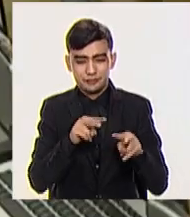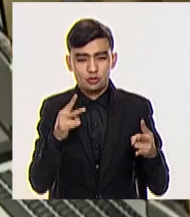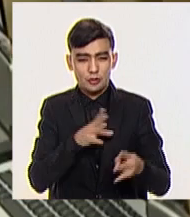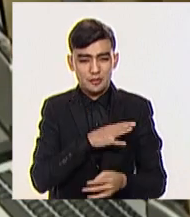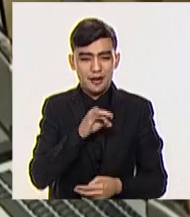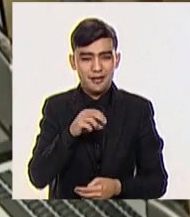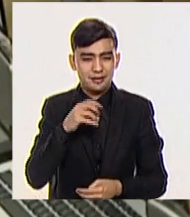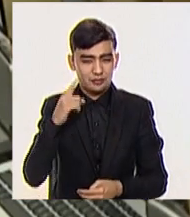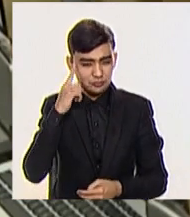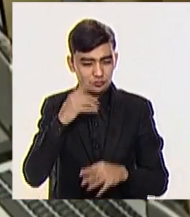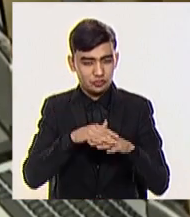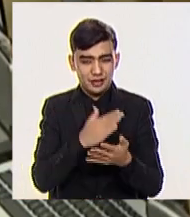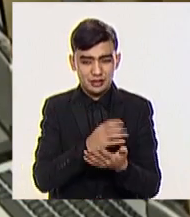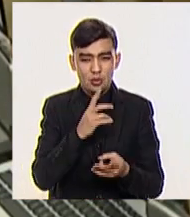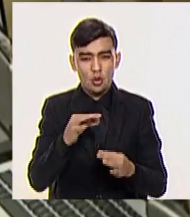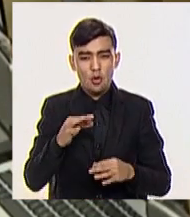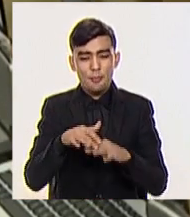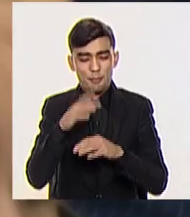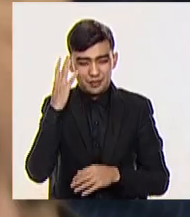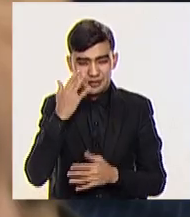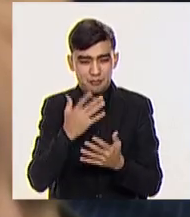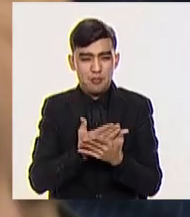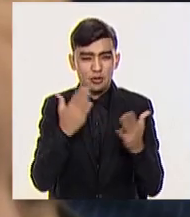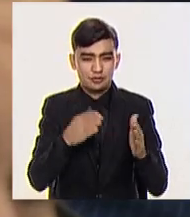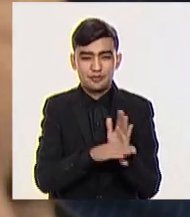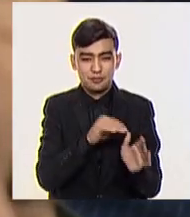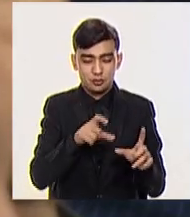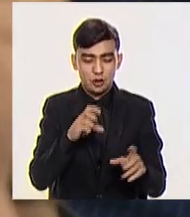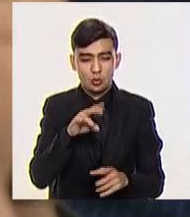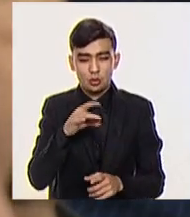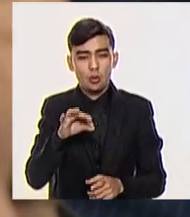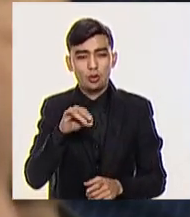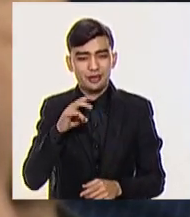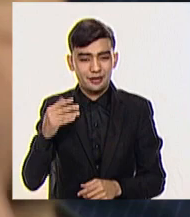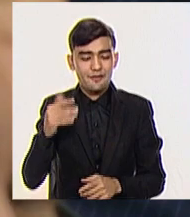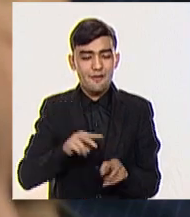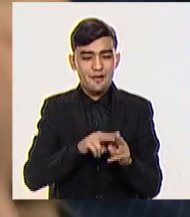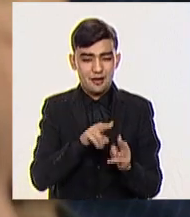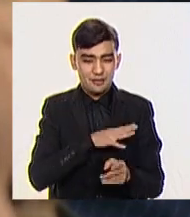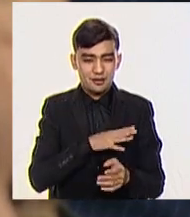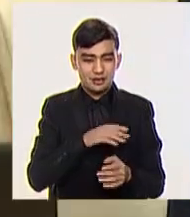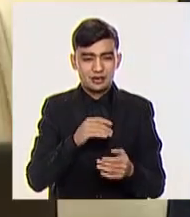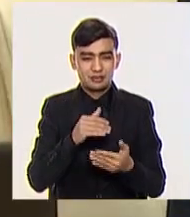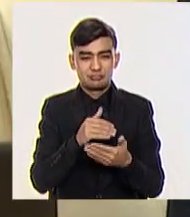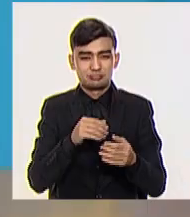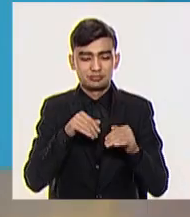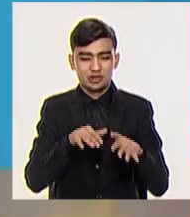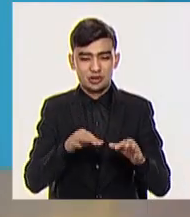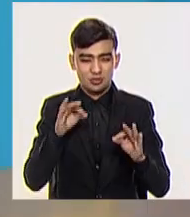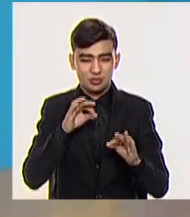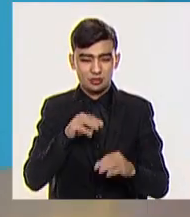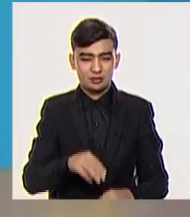Айкын Коныров. И все же мнение большинства депутатов, то есть фракции Нур Отан, повлияло на итог.